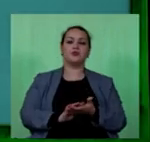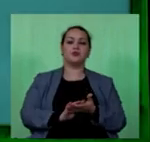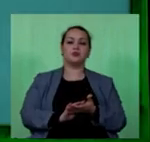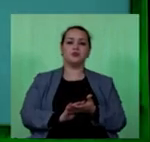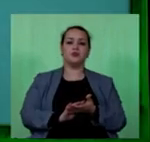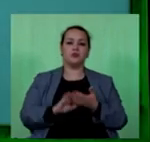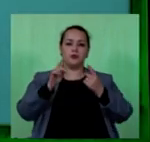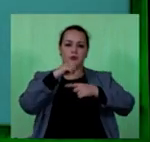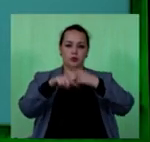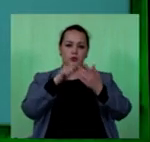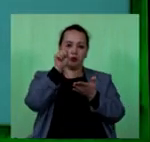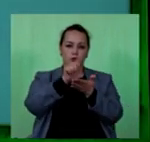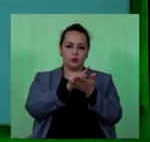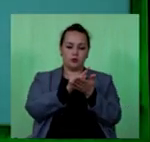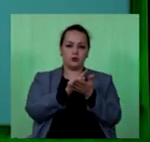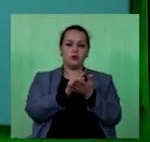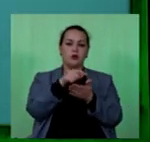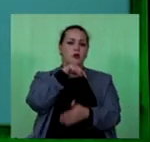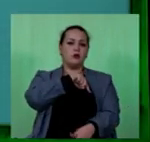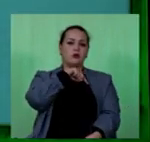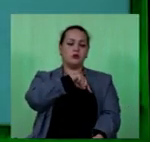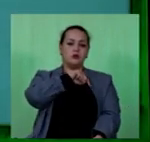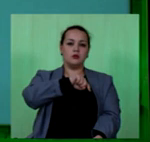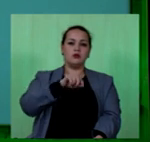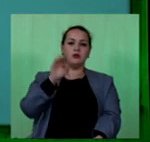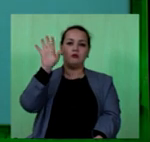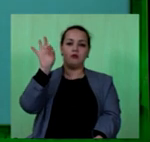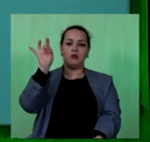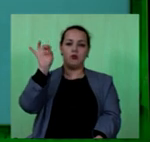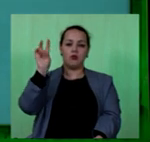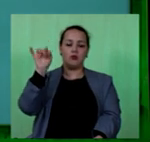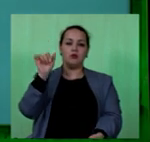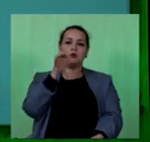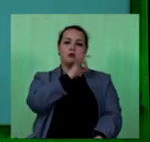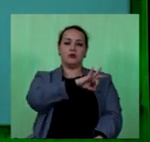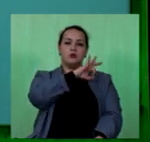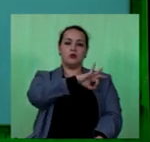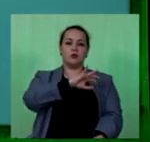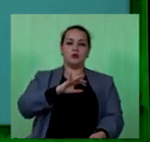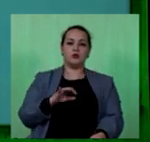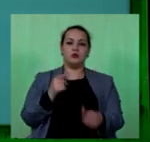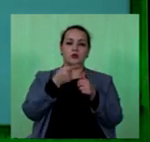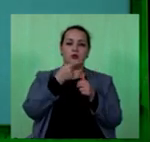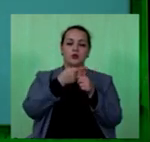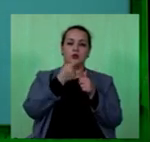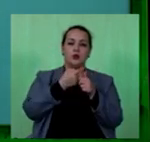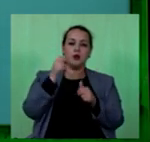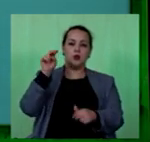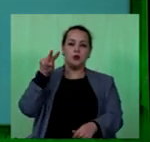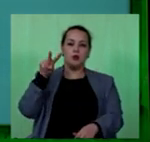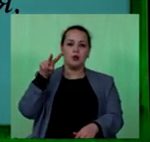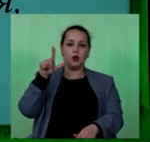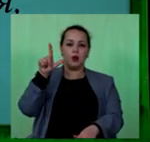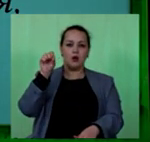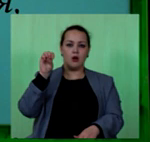следующее задание охарактеризовать ворону используя имена прилагательные и